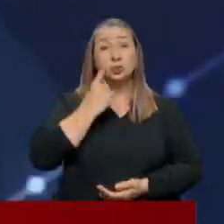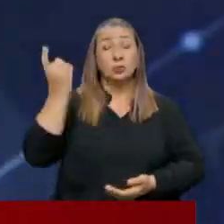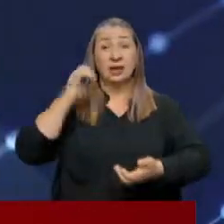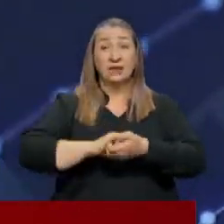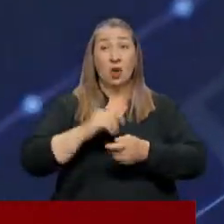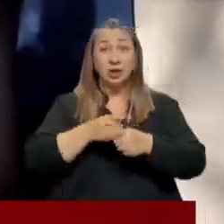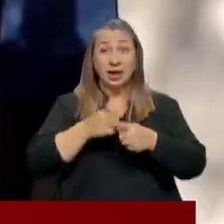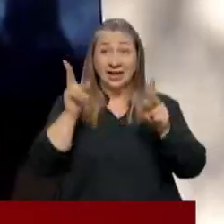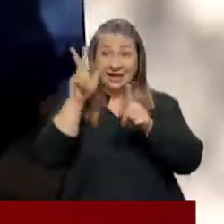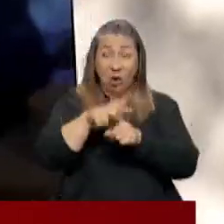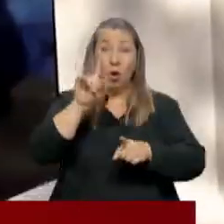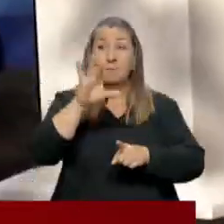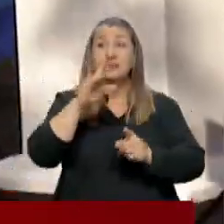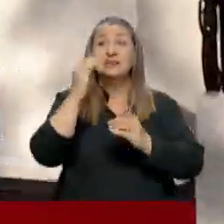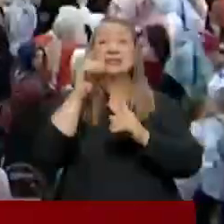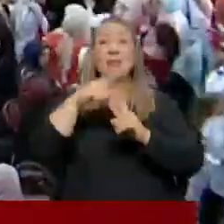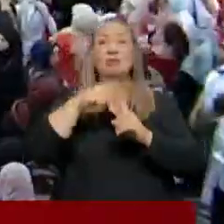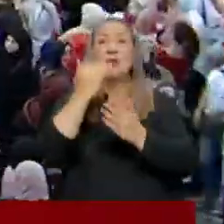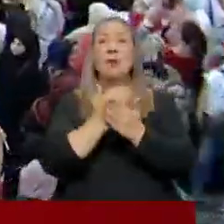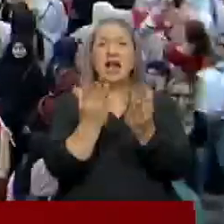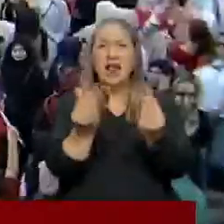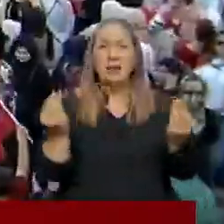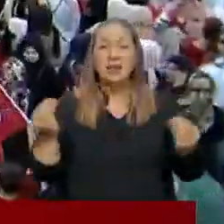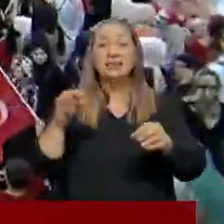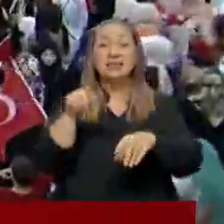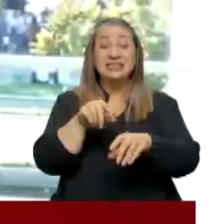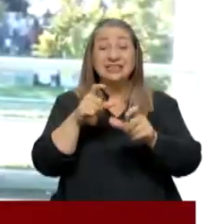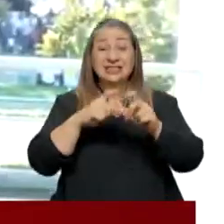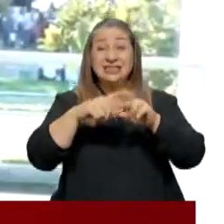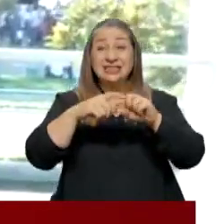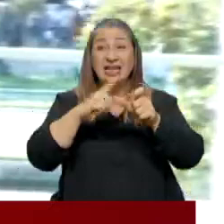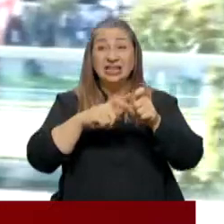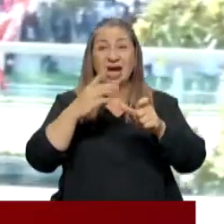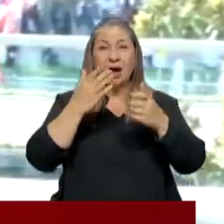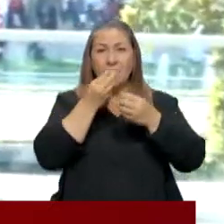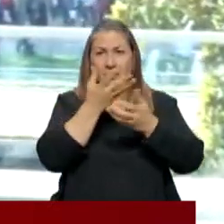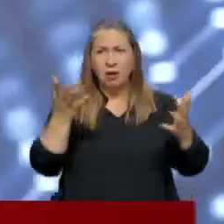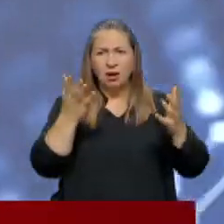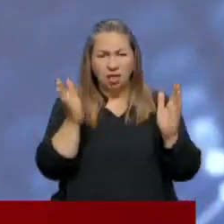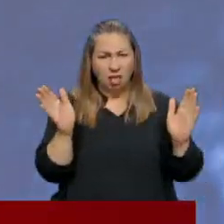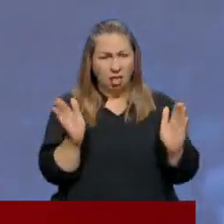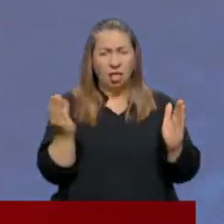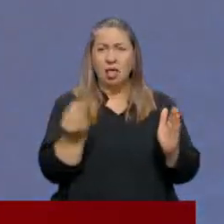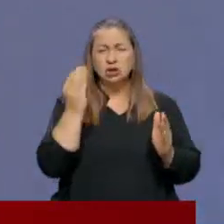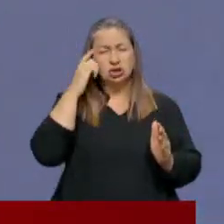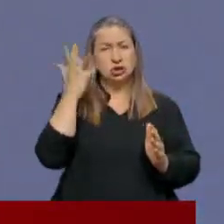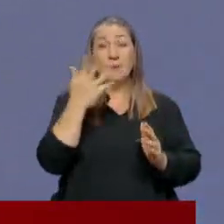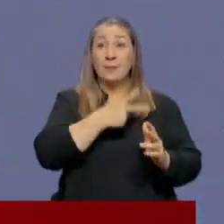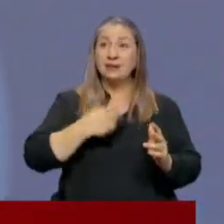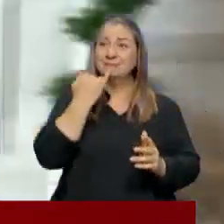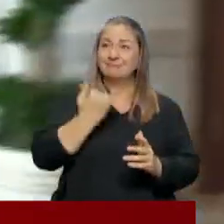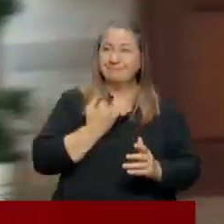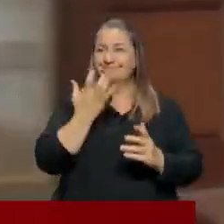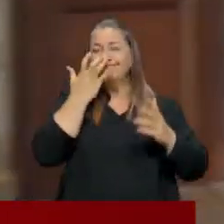Cumhur ittifak ortaklarının katıldı 15-temmuz programındaki kalabalığın Saraçhane Parkı'nda sınırlı kalmasını şaşırdı İmamoğlu Erdoğan'ın belediye bu